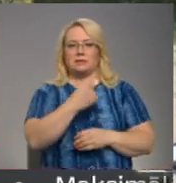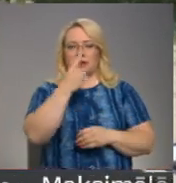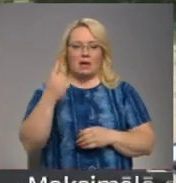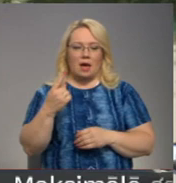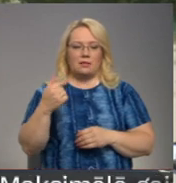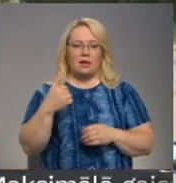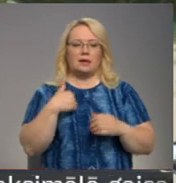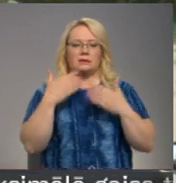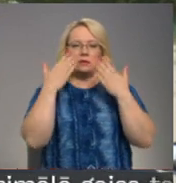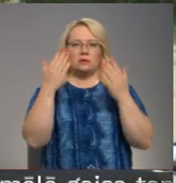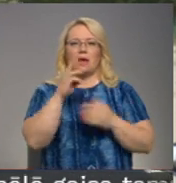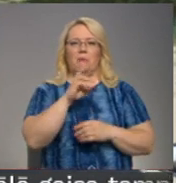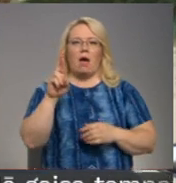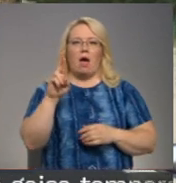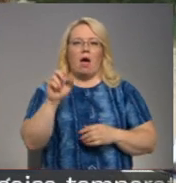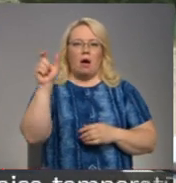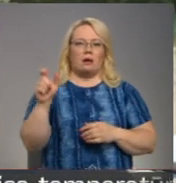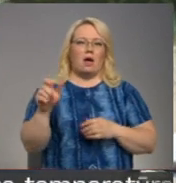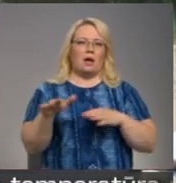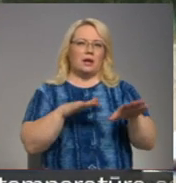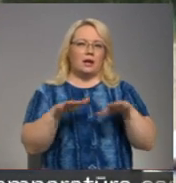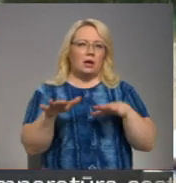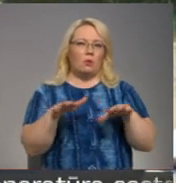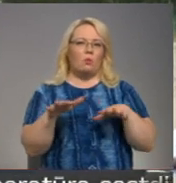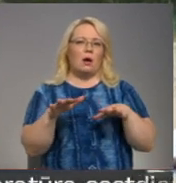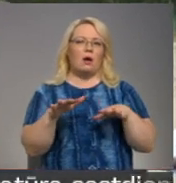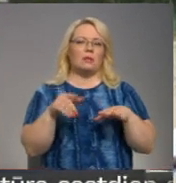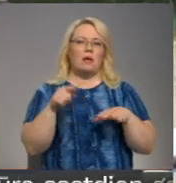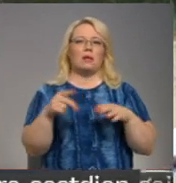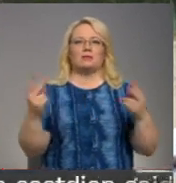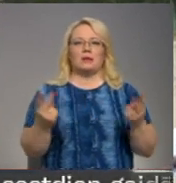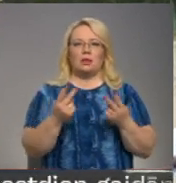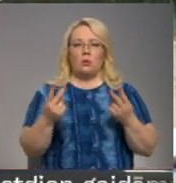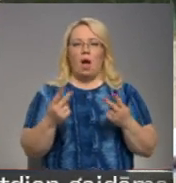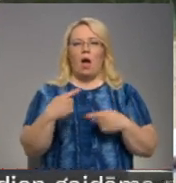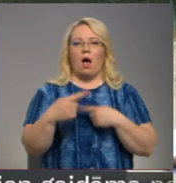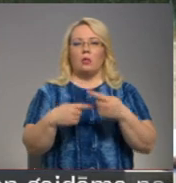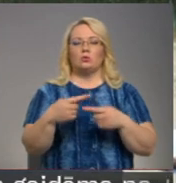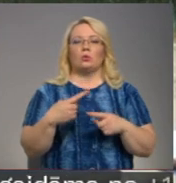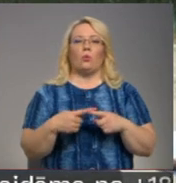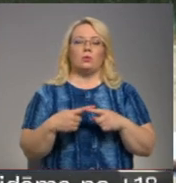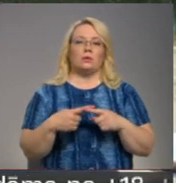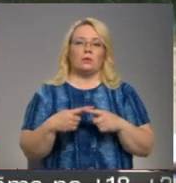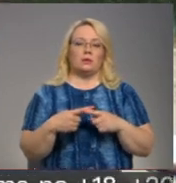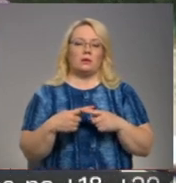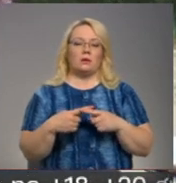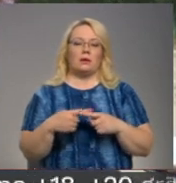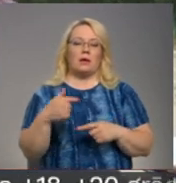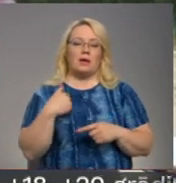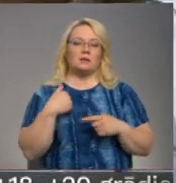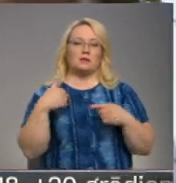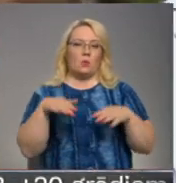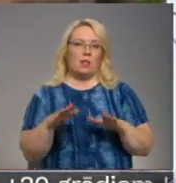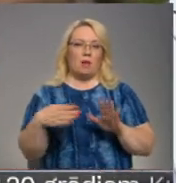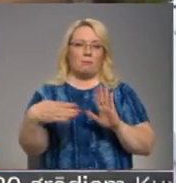es izlasīju, ka Māra rīko šādus te rituālus gadskārtu, un es nolēmu